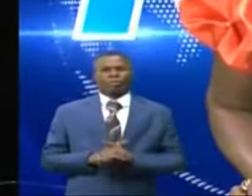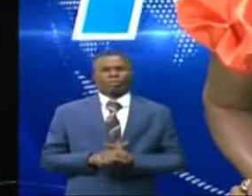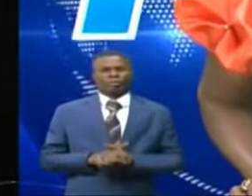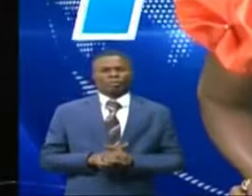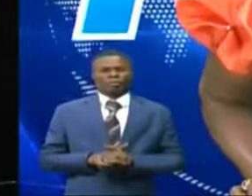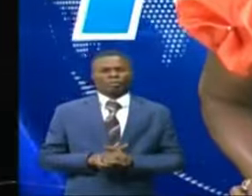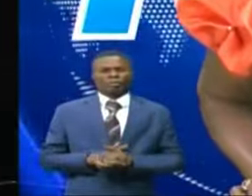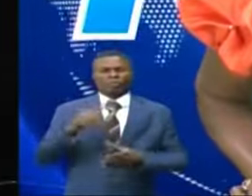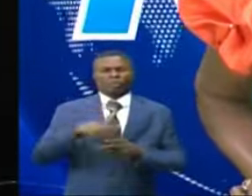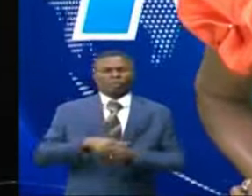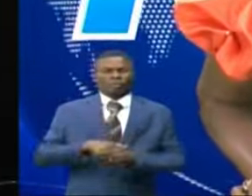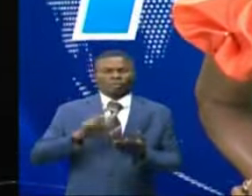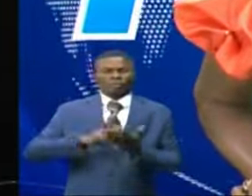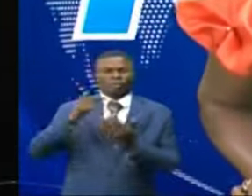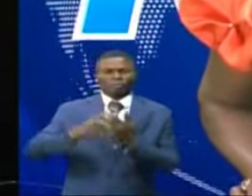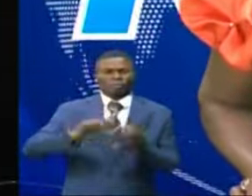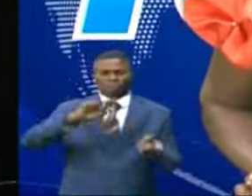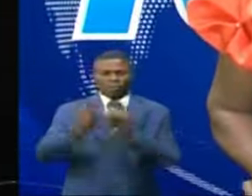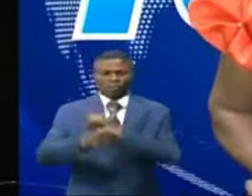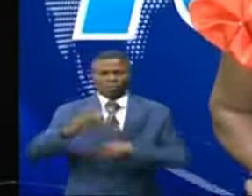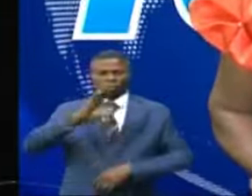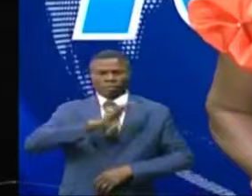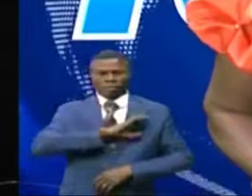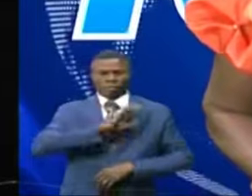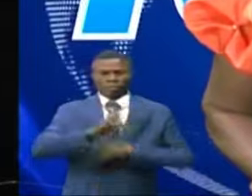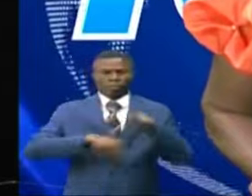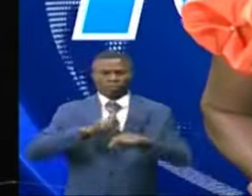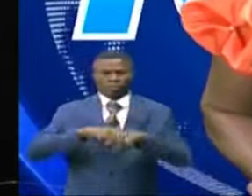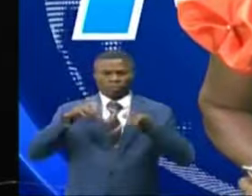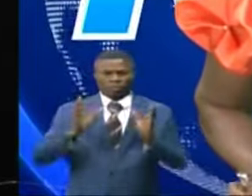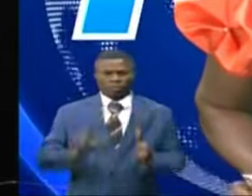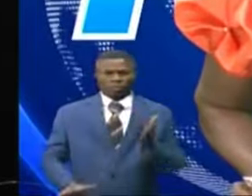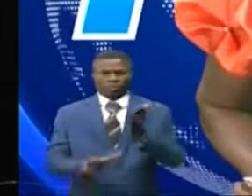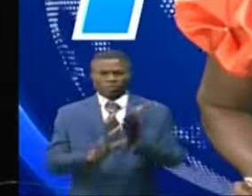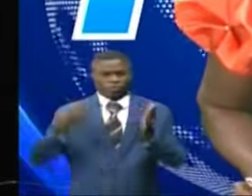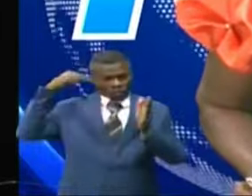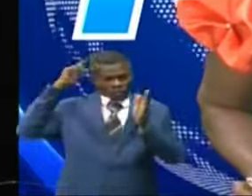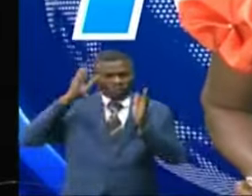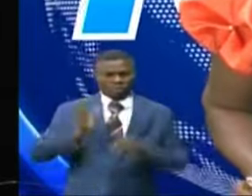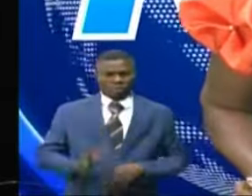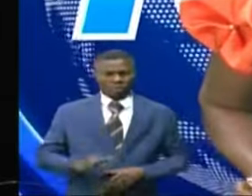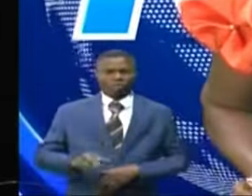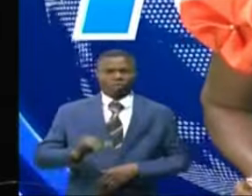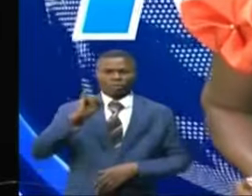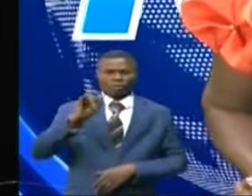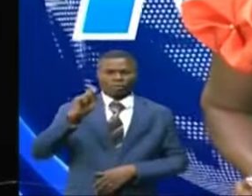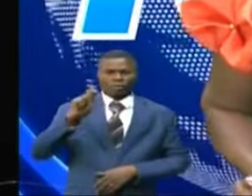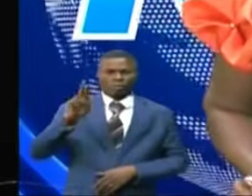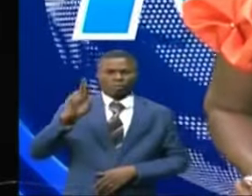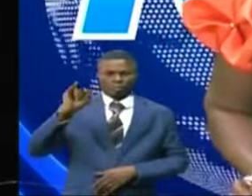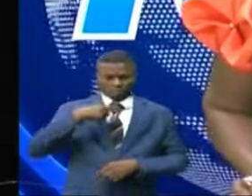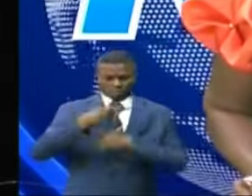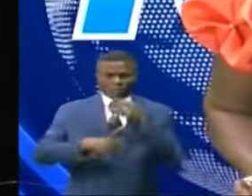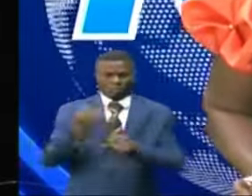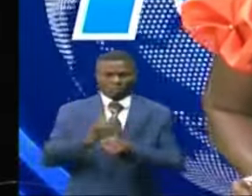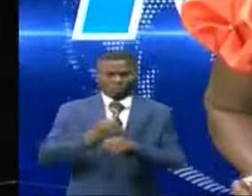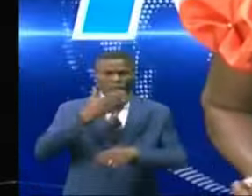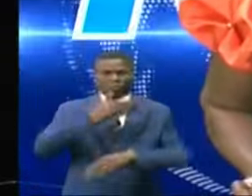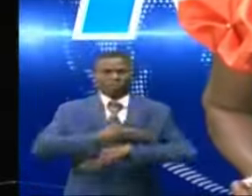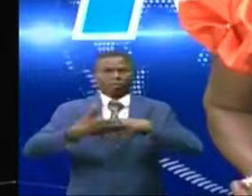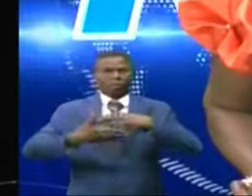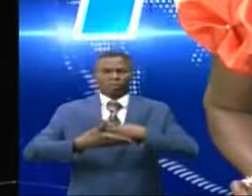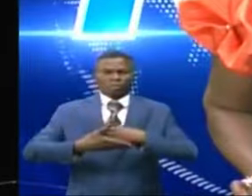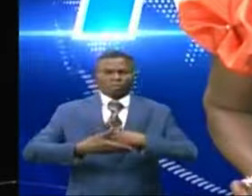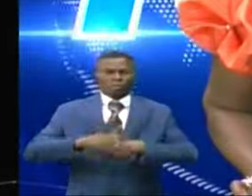Et dans le cadre de la réforme de la police nationale congolaise, le vice-gouverneur de l'Ituri a lancé les travaux de construction